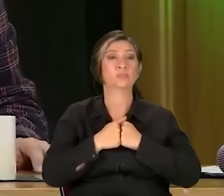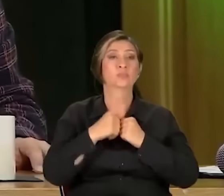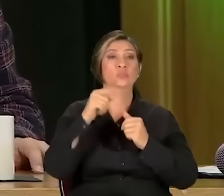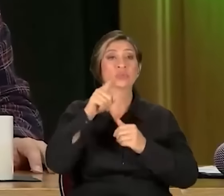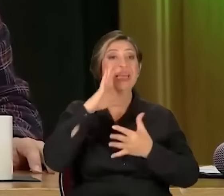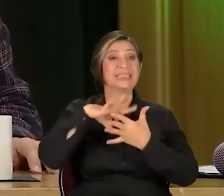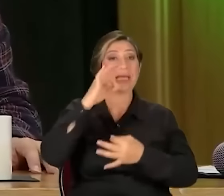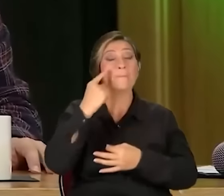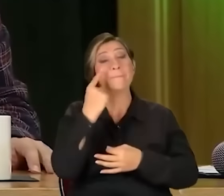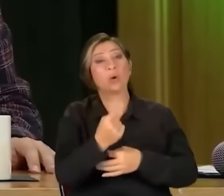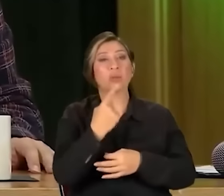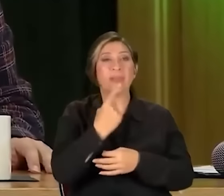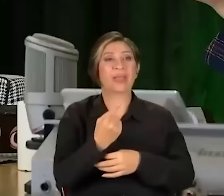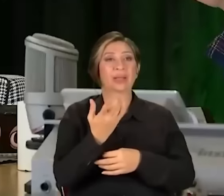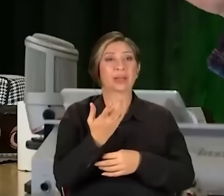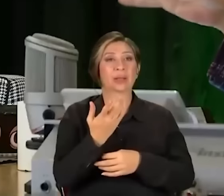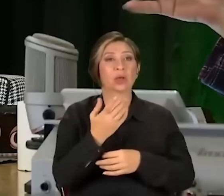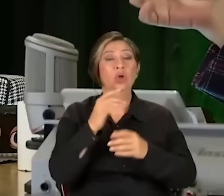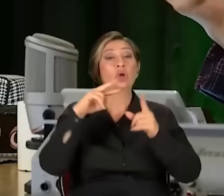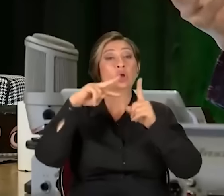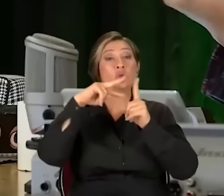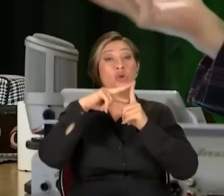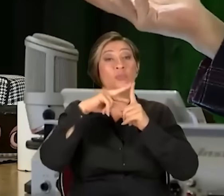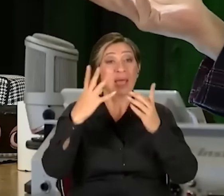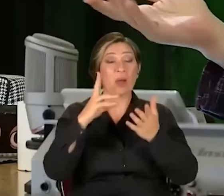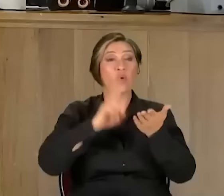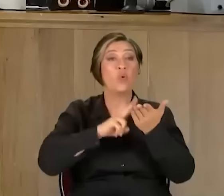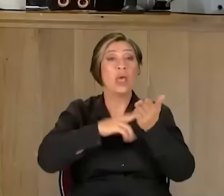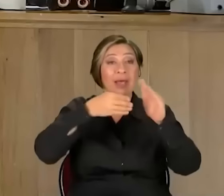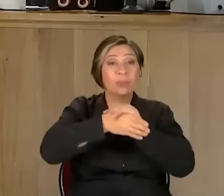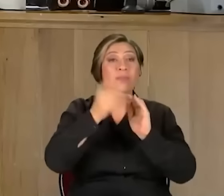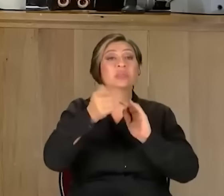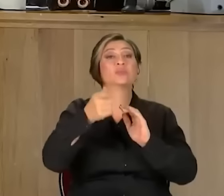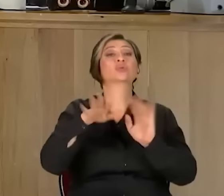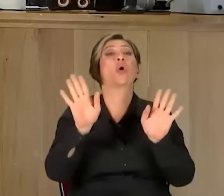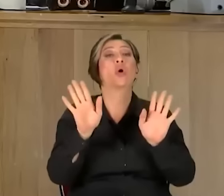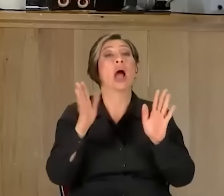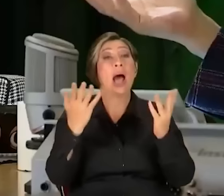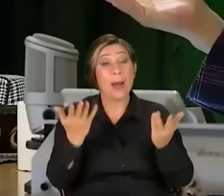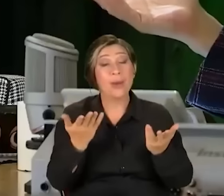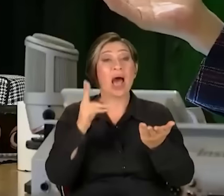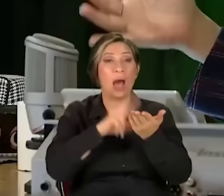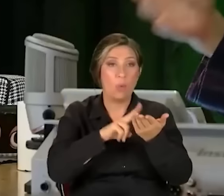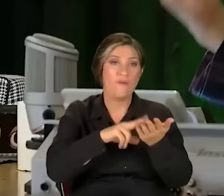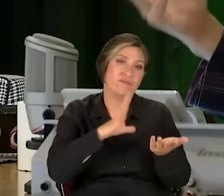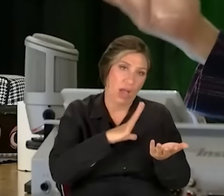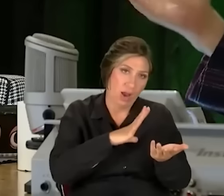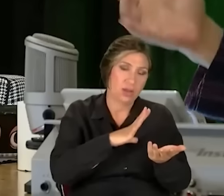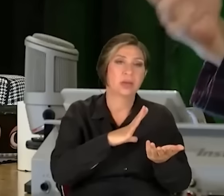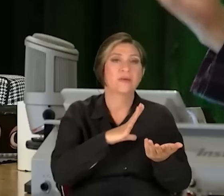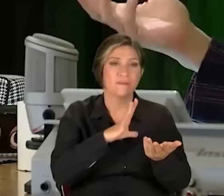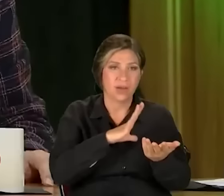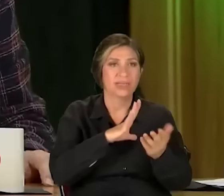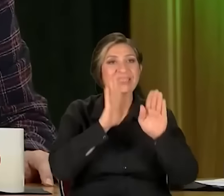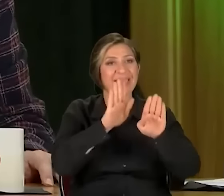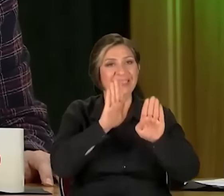bunu insanlar bakıyor demek ki yani... YouTube'da tabii ki abone olma mecburiyeti yok bir şeyi izlemek için. Ama yine de abonelik var. Yine de abonelik